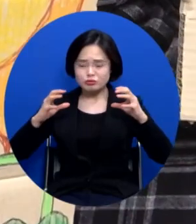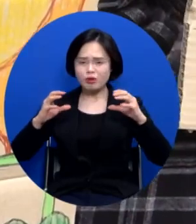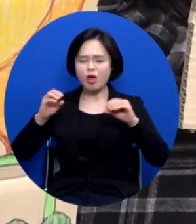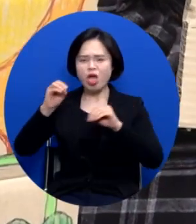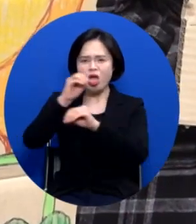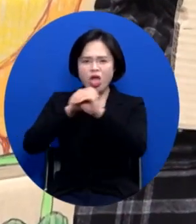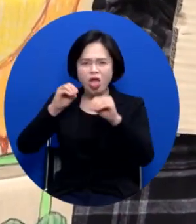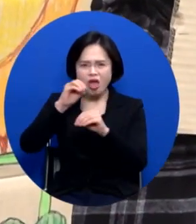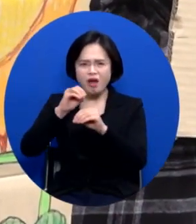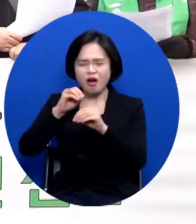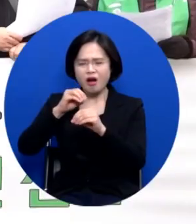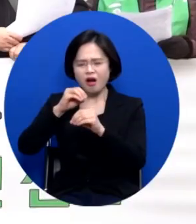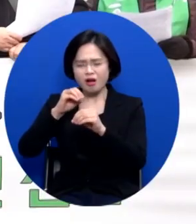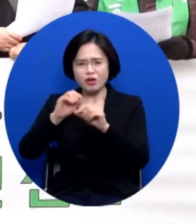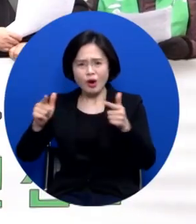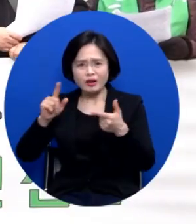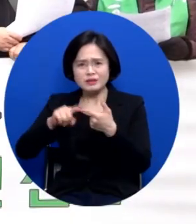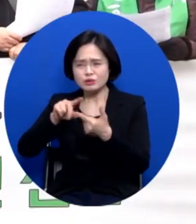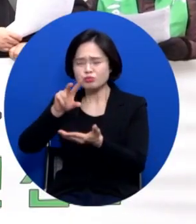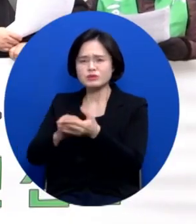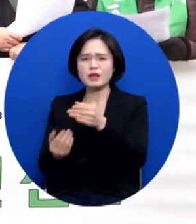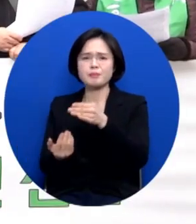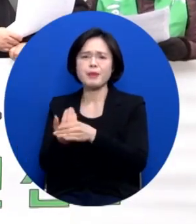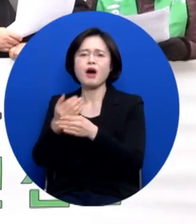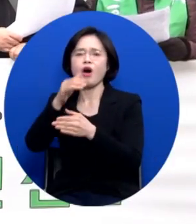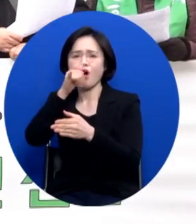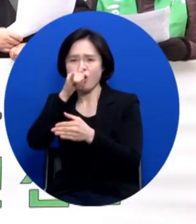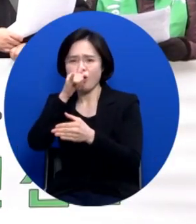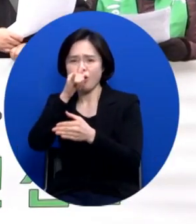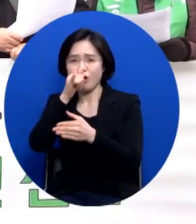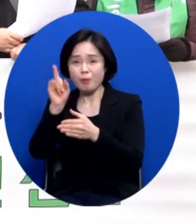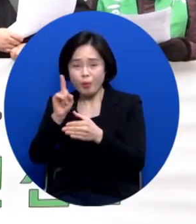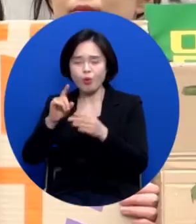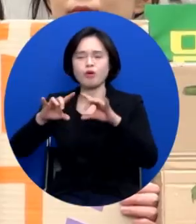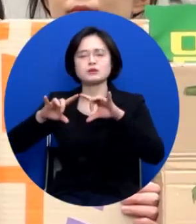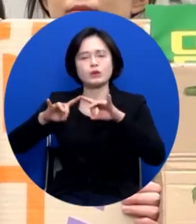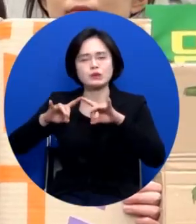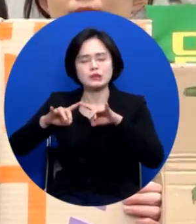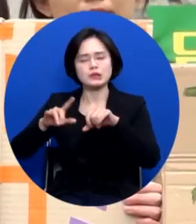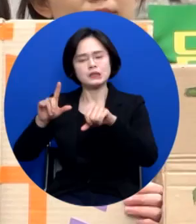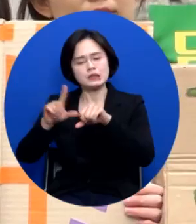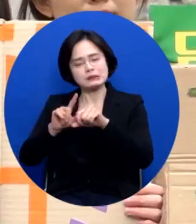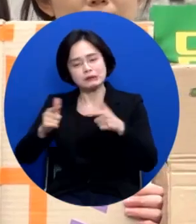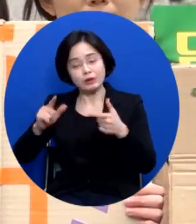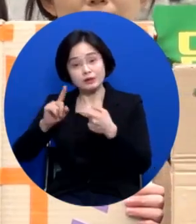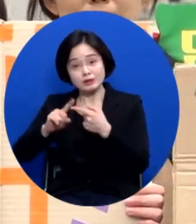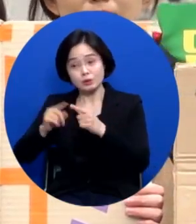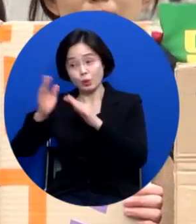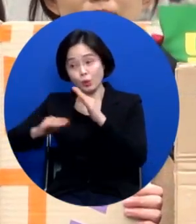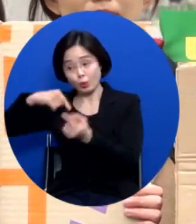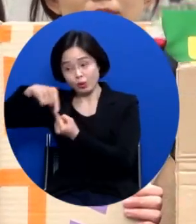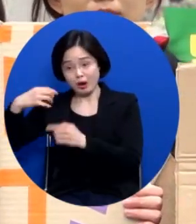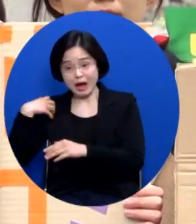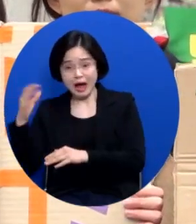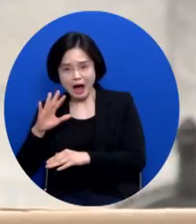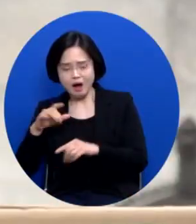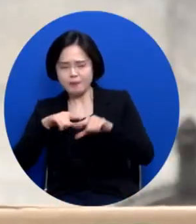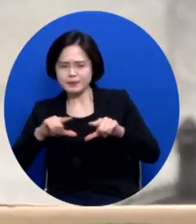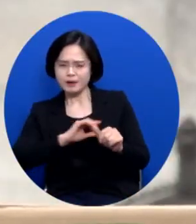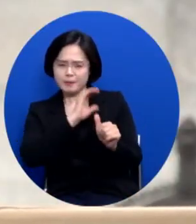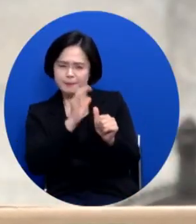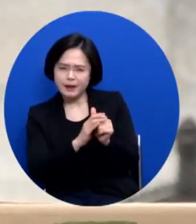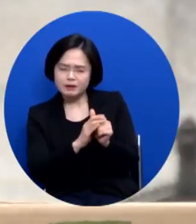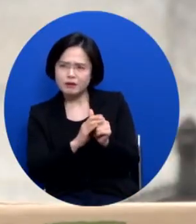우리 삶에 반드시 필요한 전기와 가스 같은 에너지를 민영화하려는 움직임이 이어지고 있다고 우려했습니다.